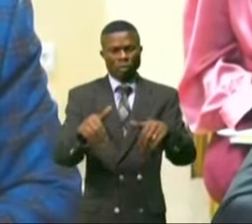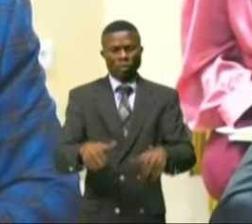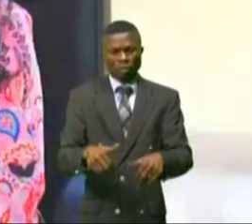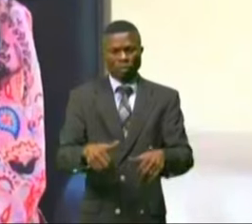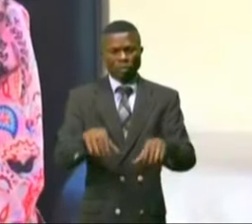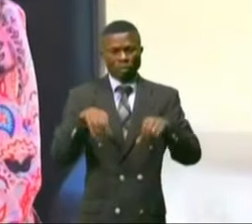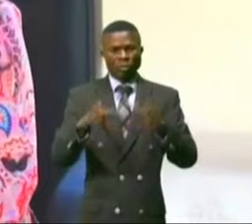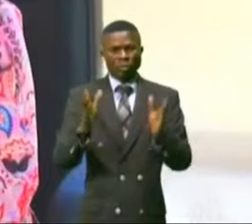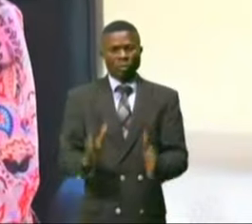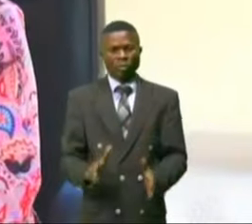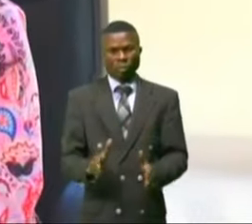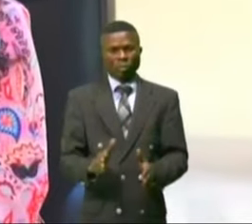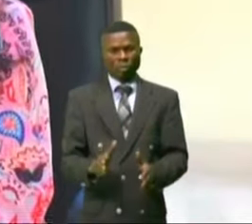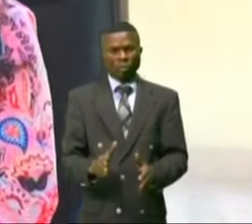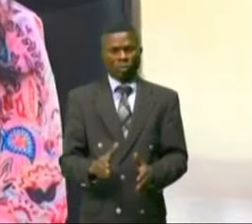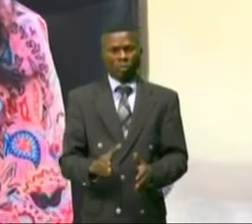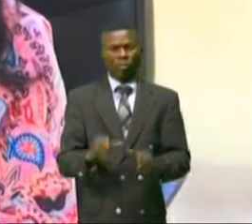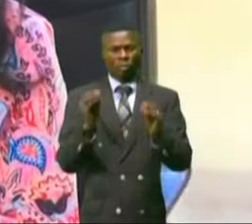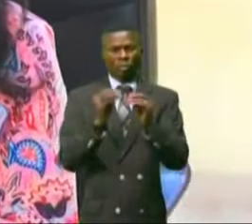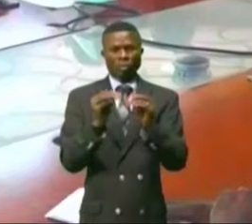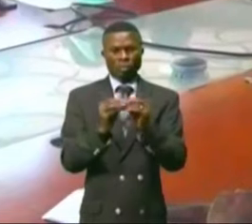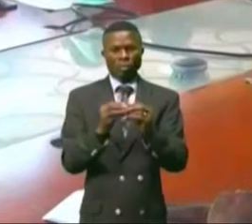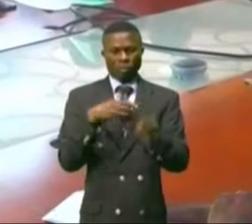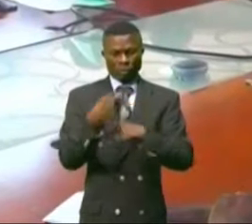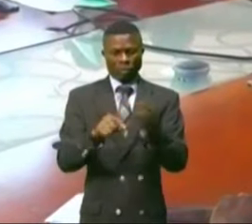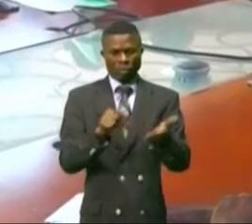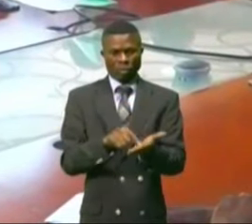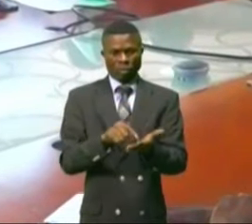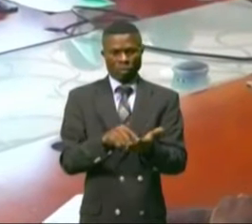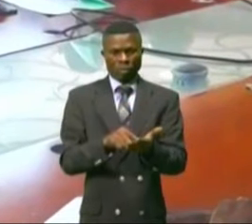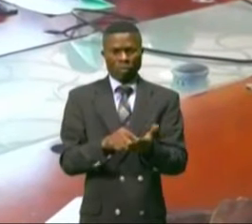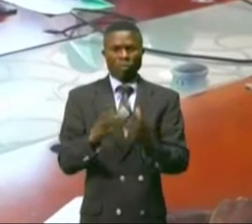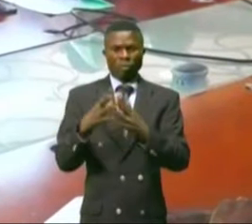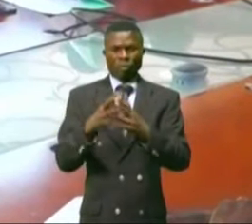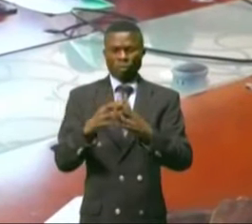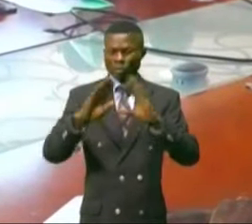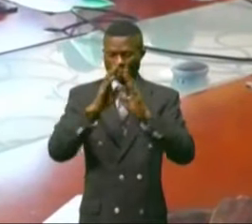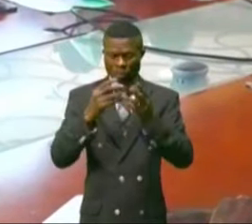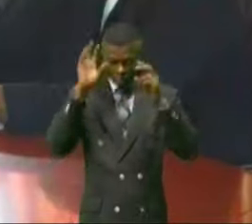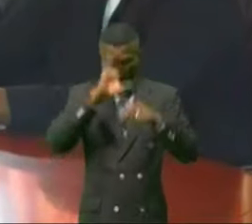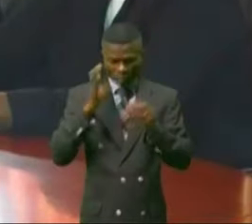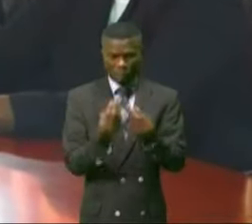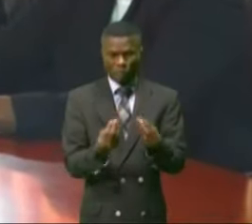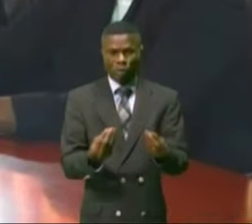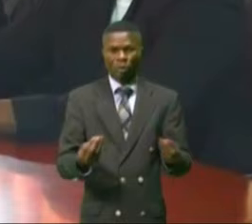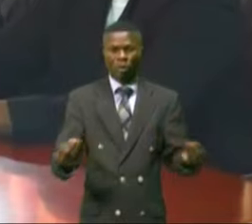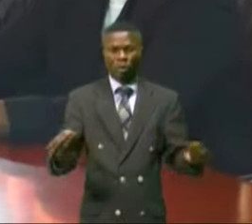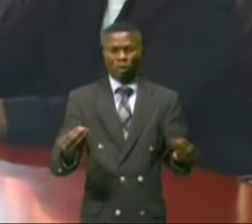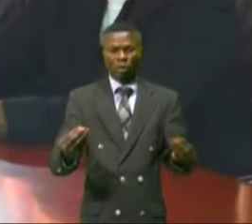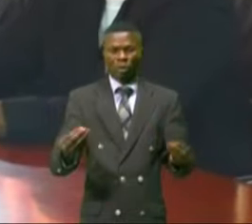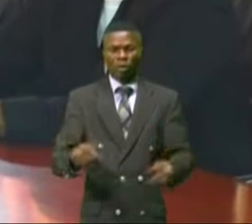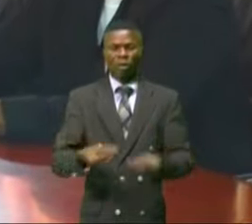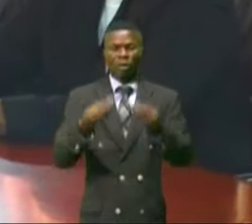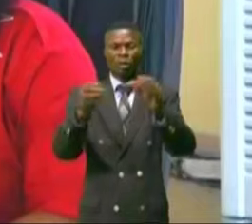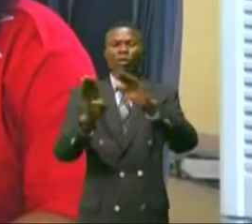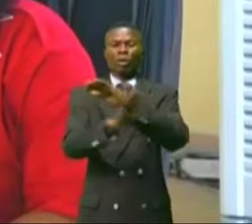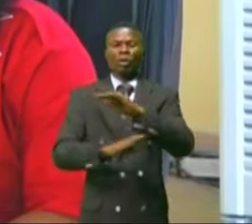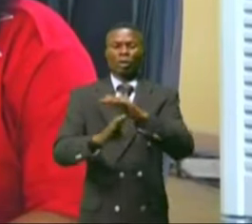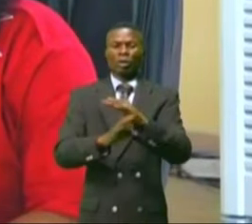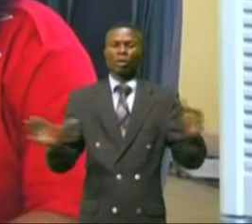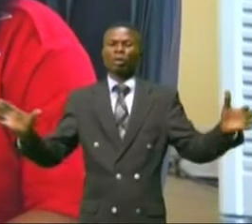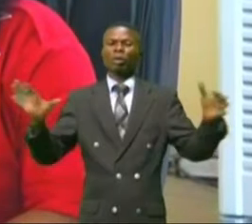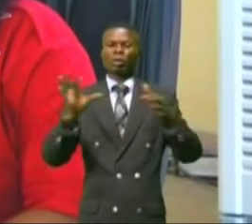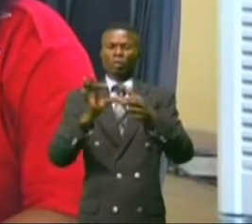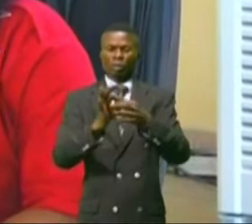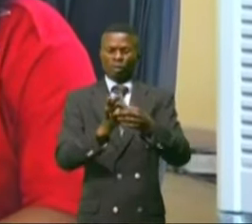agricoles congolais que s'est tenue cette séance de travail. Ensemble, ils ont étudié les voies et moyens de jeter les bases d'une